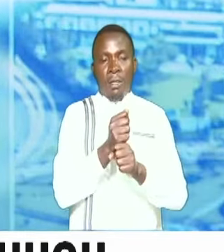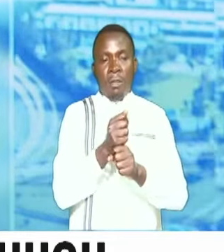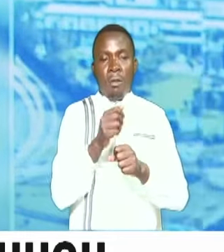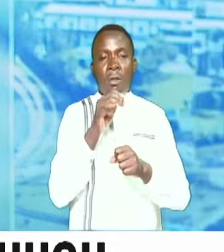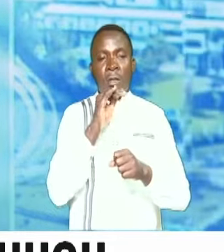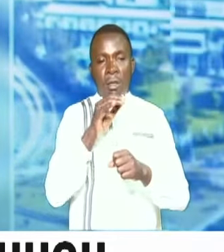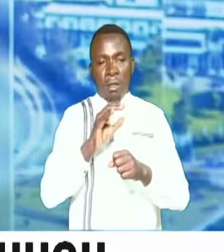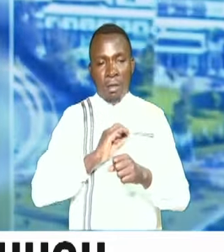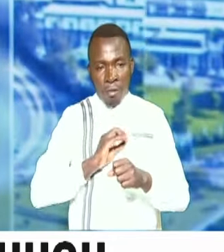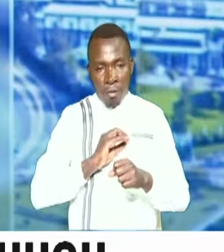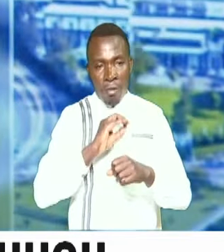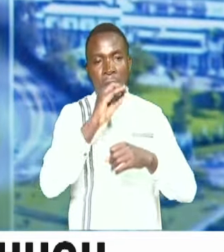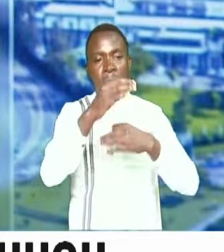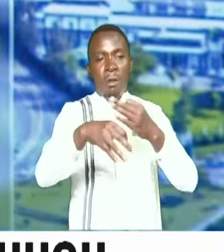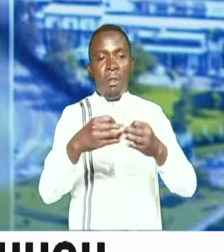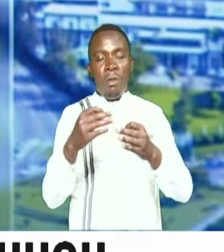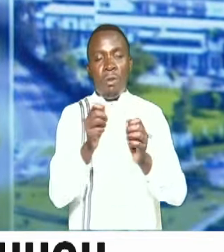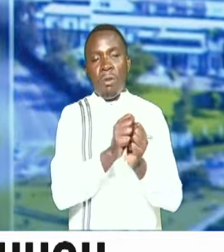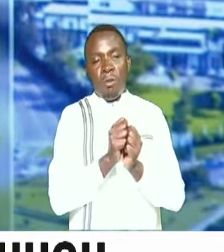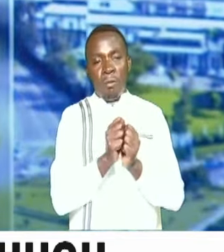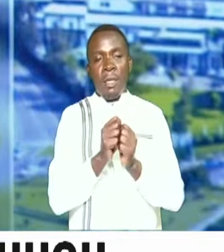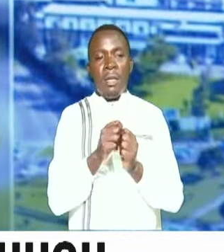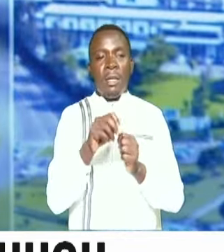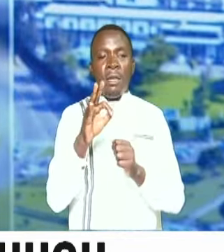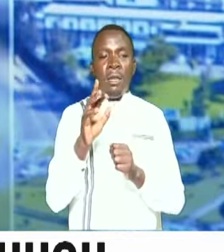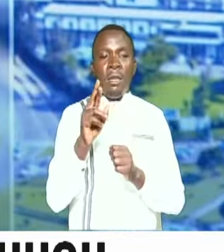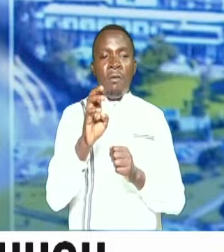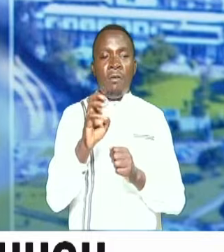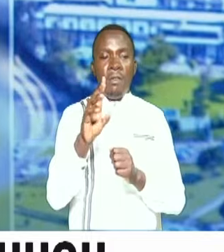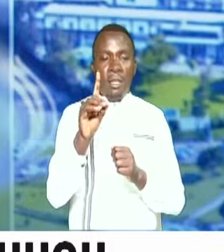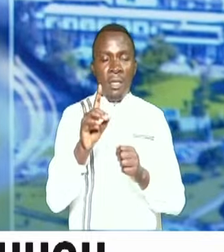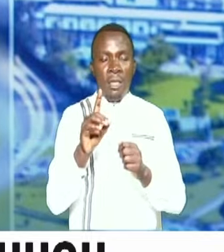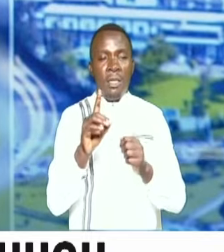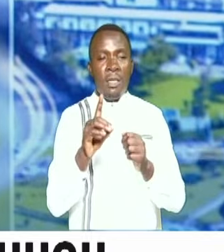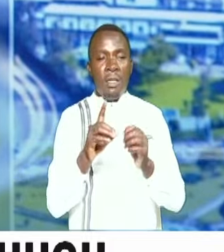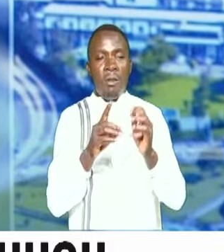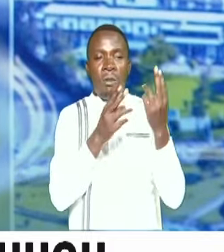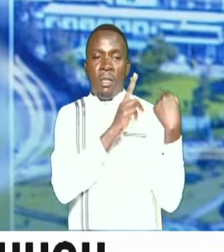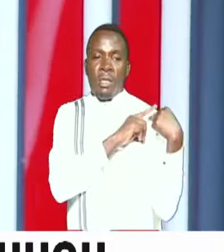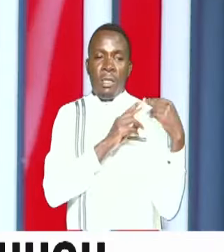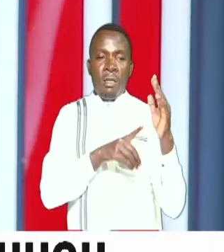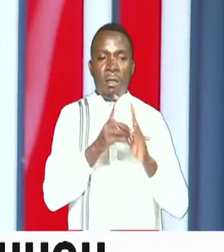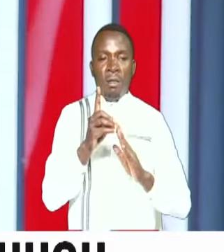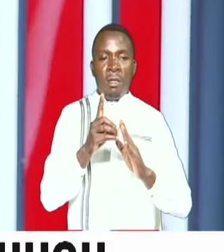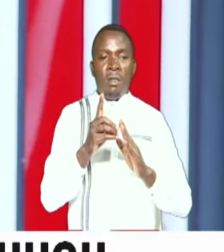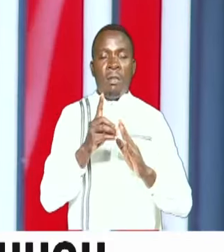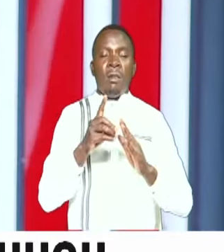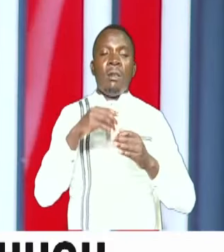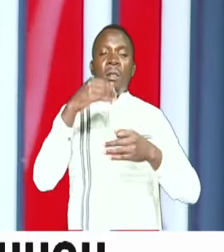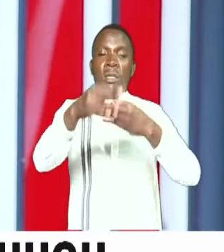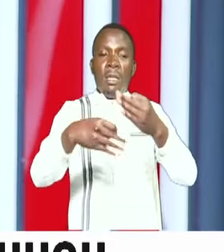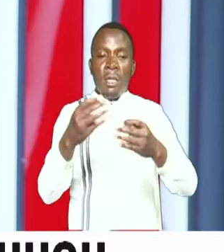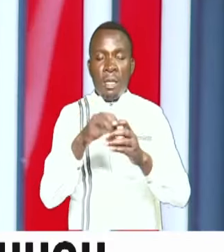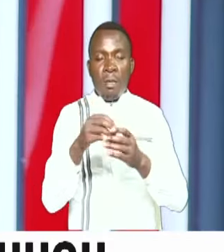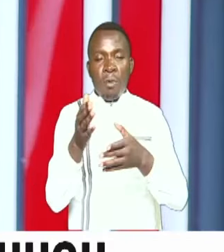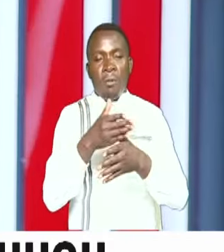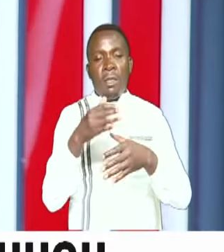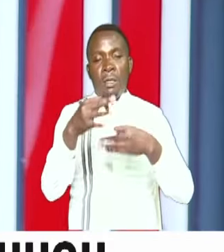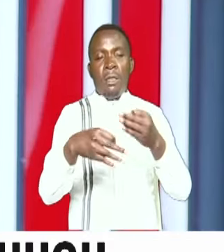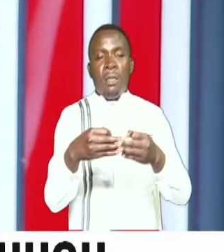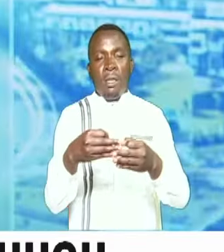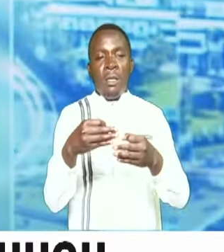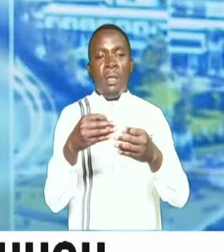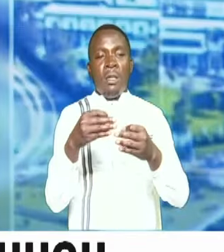Fred Mugabe, umuyobozi mukuru ushinzwe iterambere ry'inganda muri Minisiteri y'Ubucuruzi n'Inganda, Minicom. Turacyari mu kiganiro